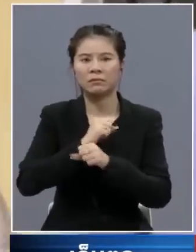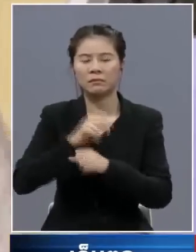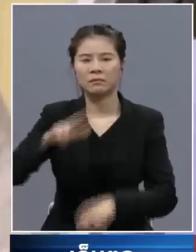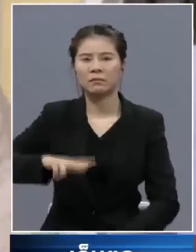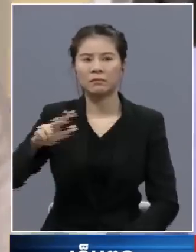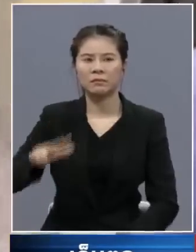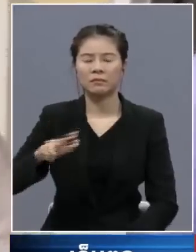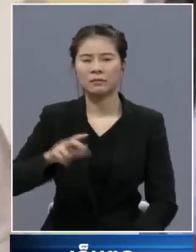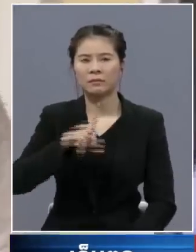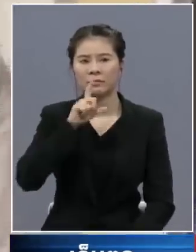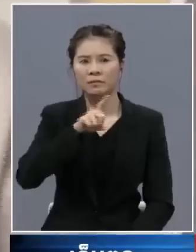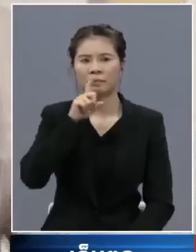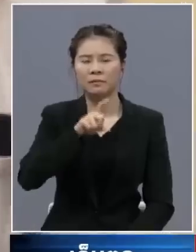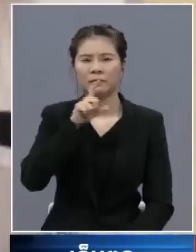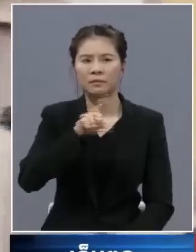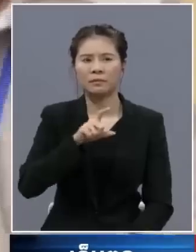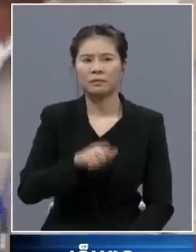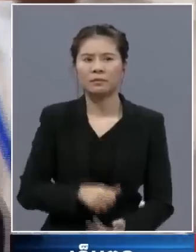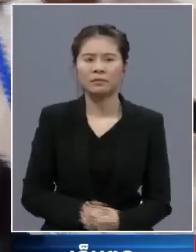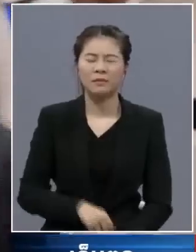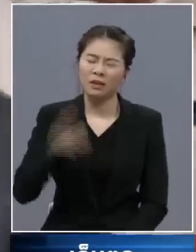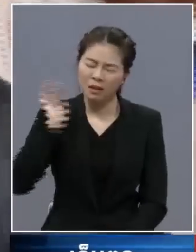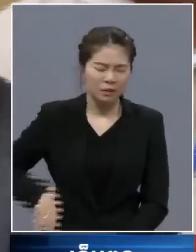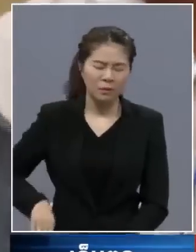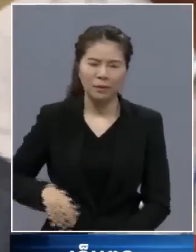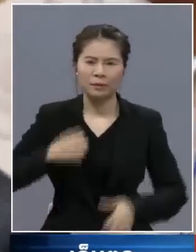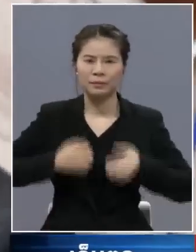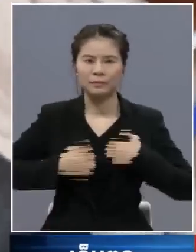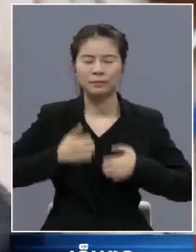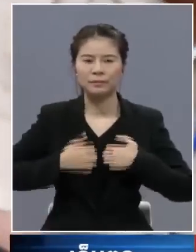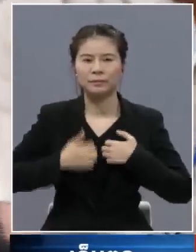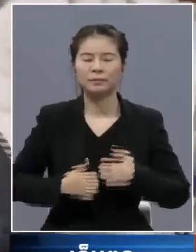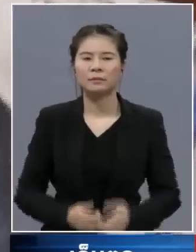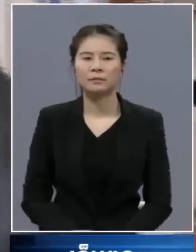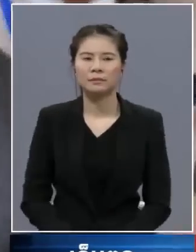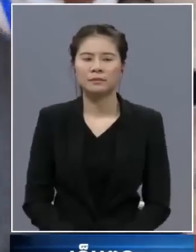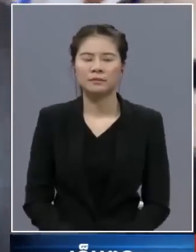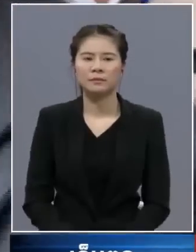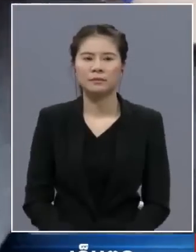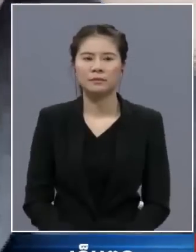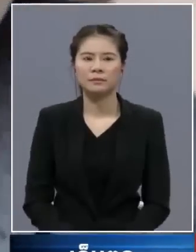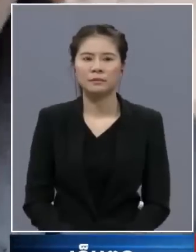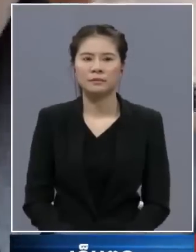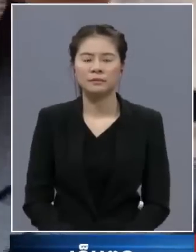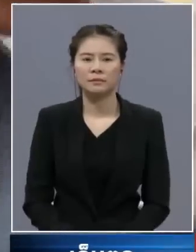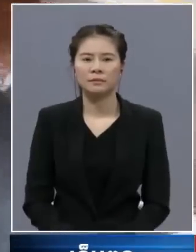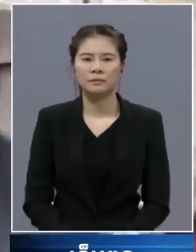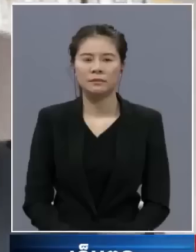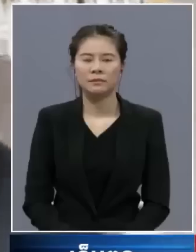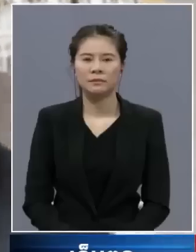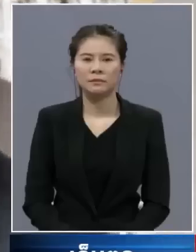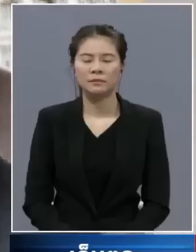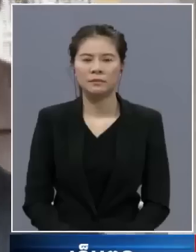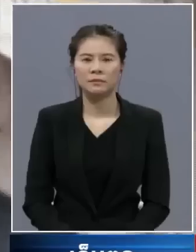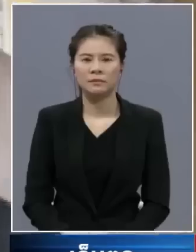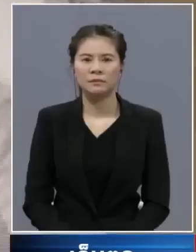พอจี้ถามมากๆนี่ถึงขั้นอุทานบอกว่าปะโถเอ้ยเลยทีเดียวนะครับเอาผู้ชมลองฟังช่วงนี้นะครับ ก็ไปถอ